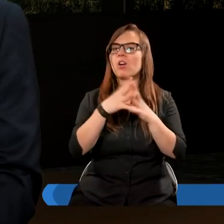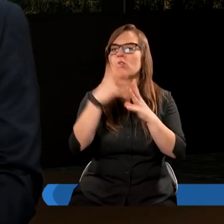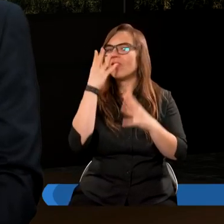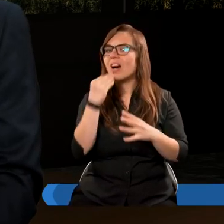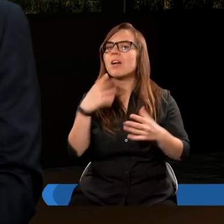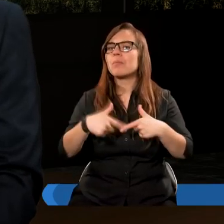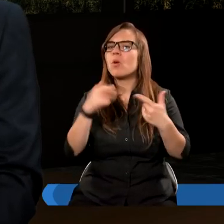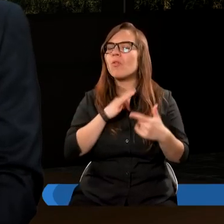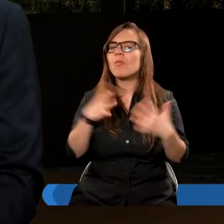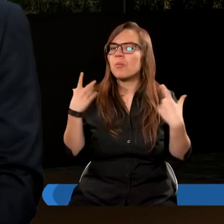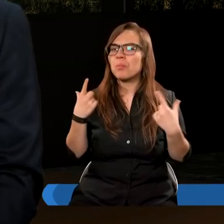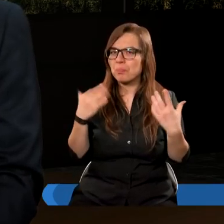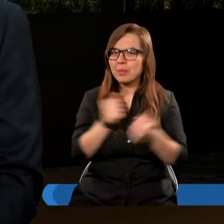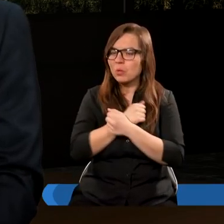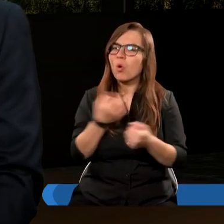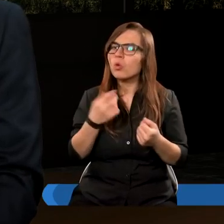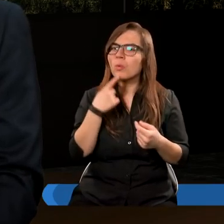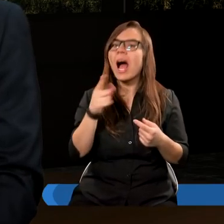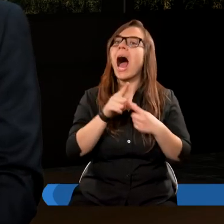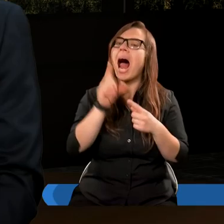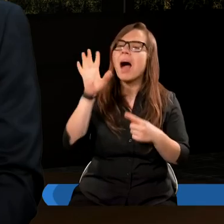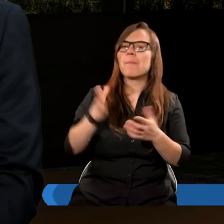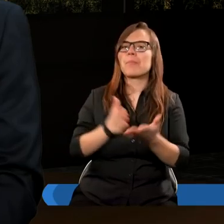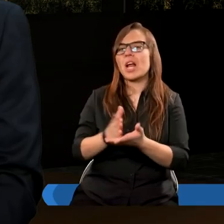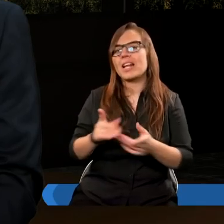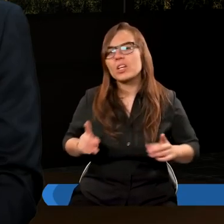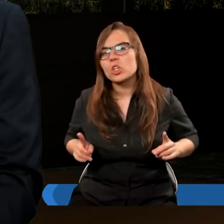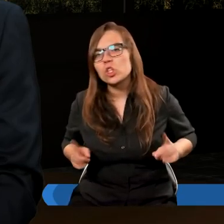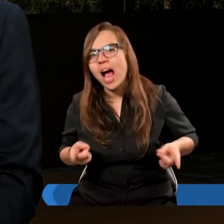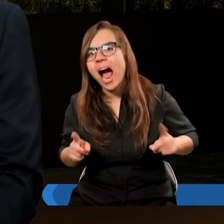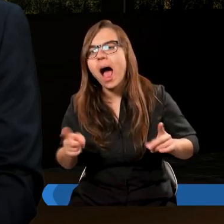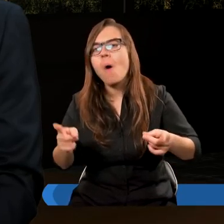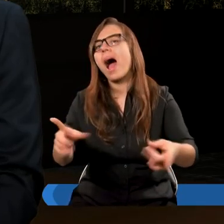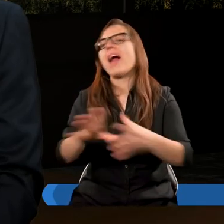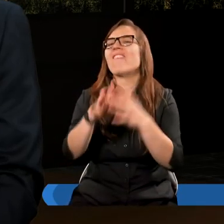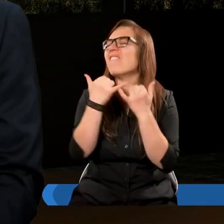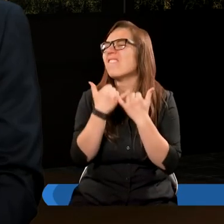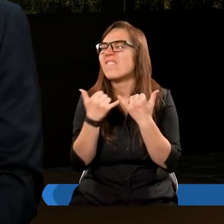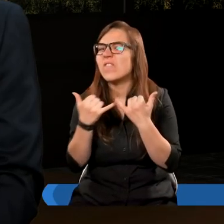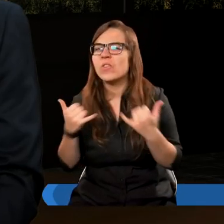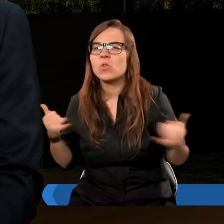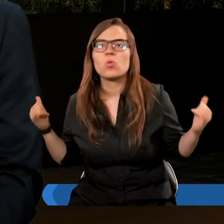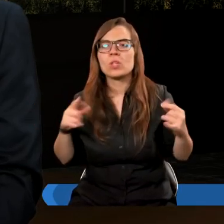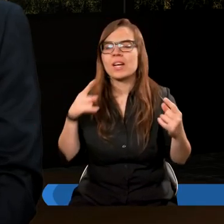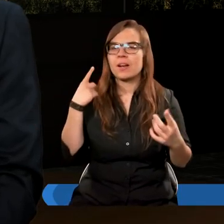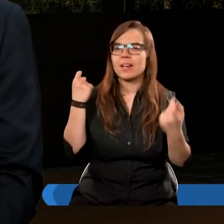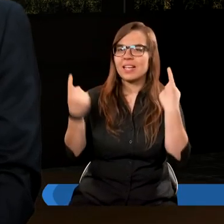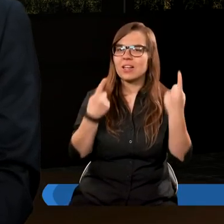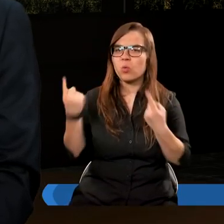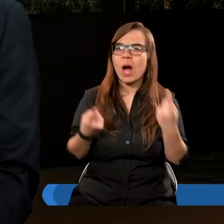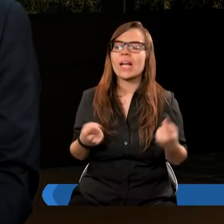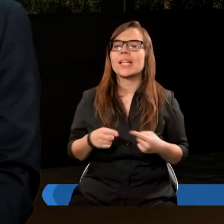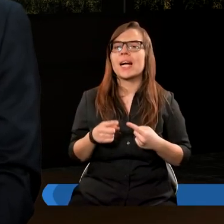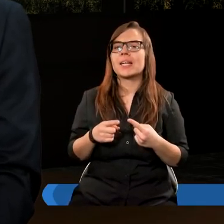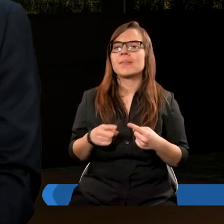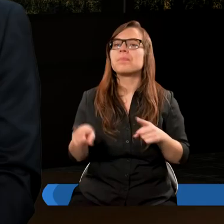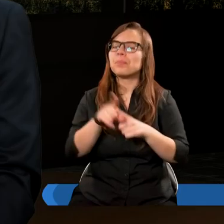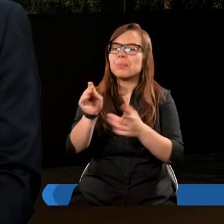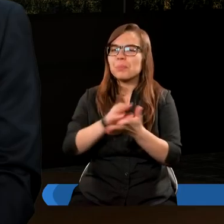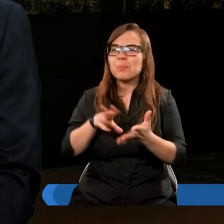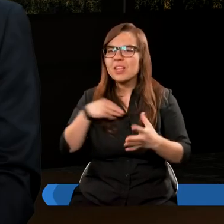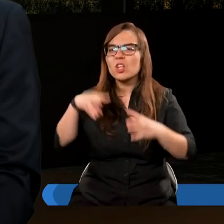swojej miłości, ale właśnie Jego działanie w różnych momentach, również cała historia, która spisana jest w Piśmie